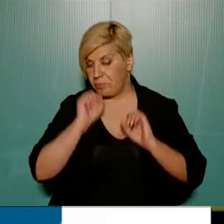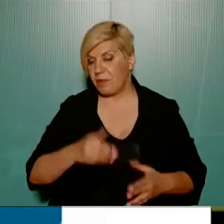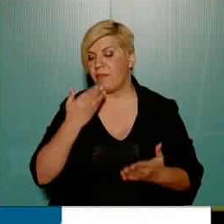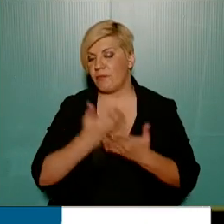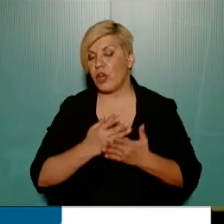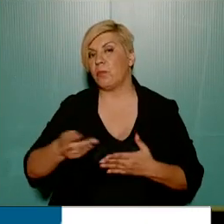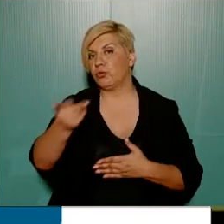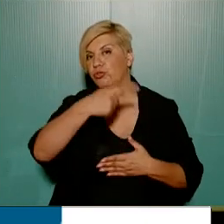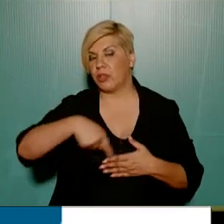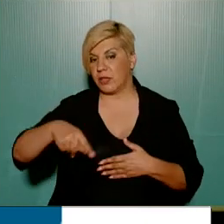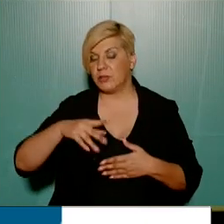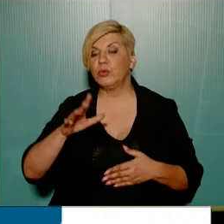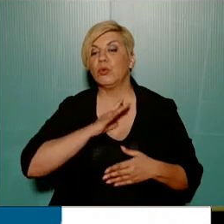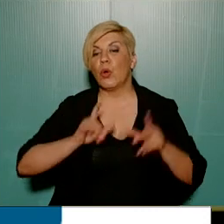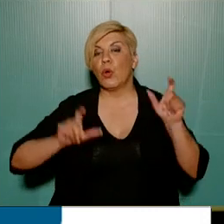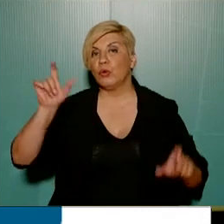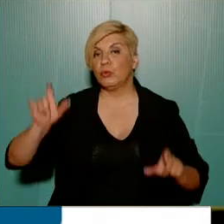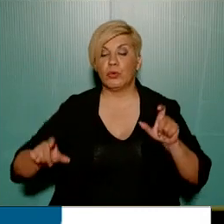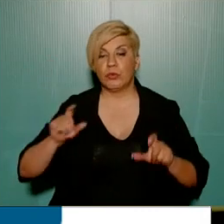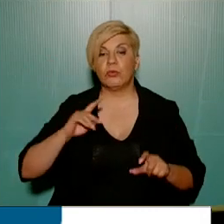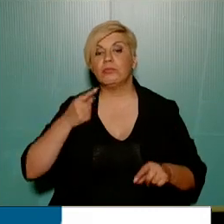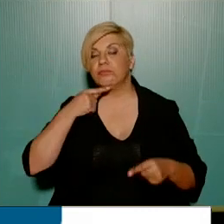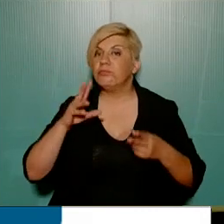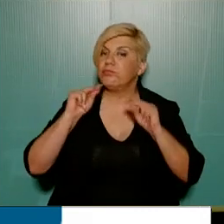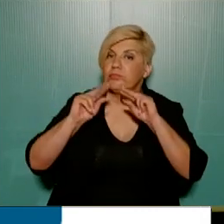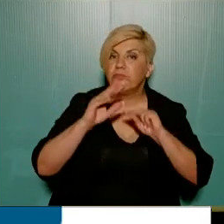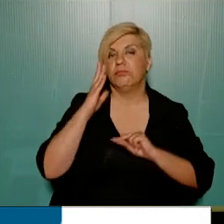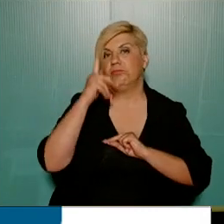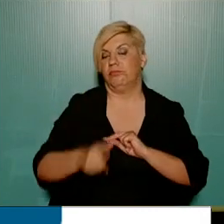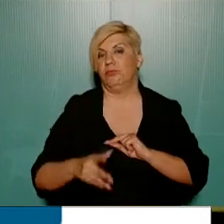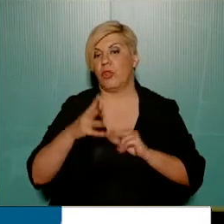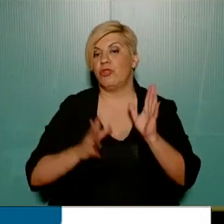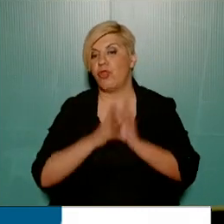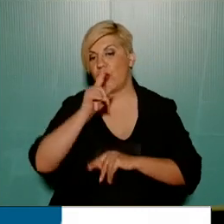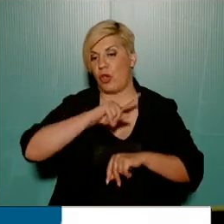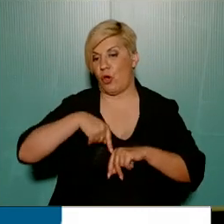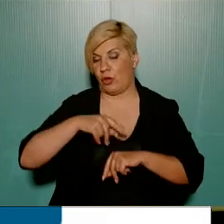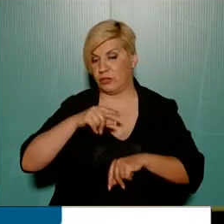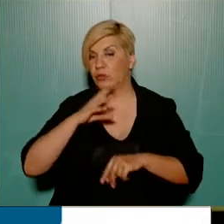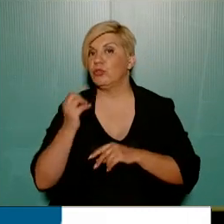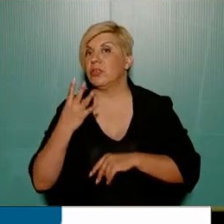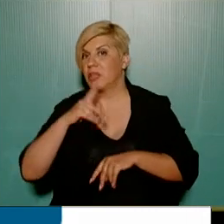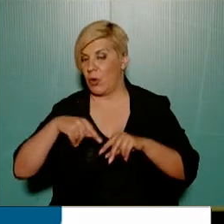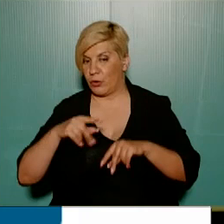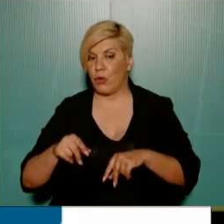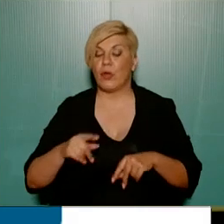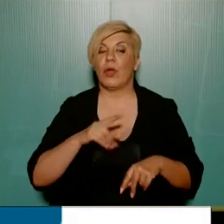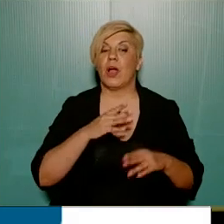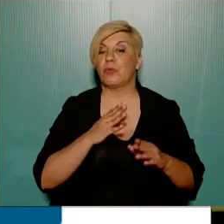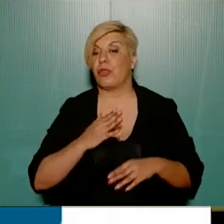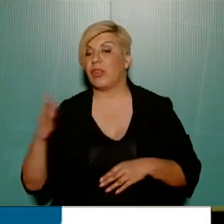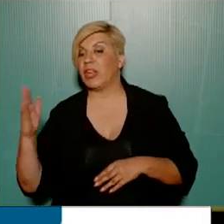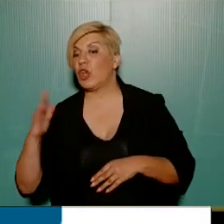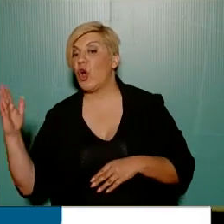όλους εσάς, τους συμπολίτες μας, τους οποίους συνομιλώ καθημερινά 12 ώρες το 24ωρο. Από το δυτικότερο